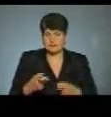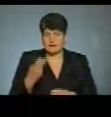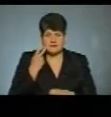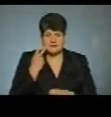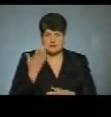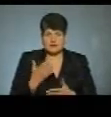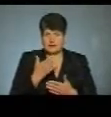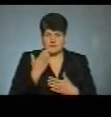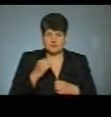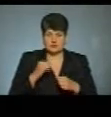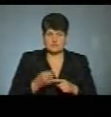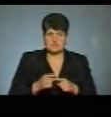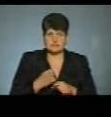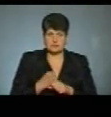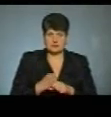маю змоги це зробити. Тобто